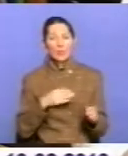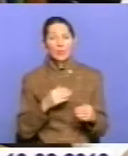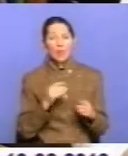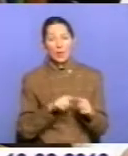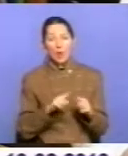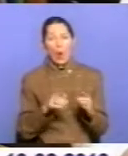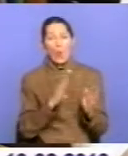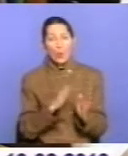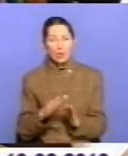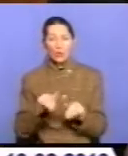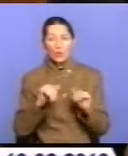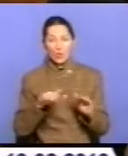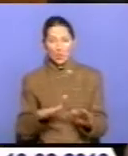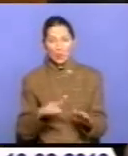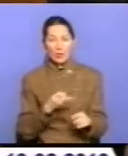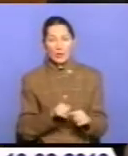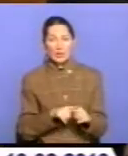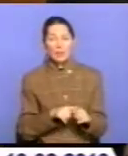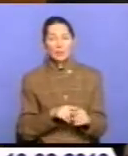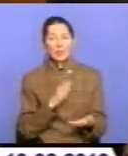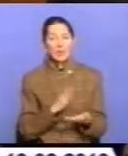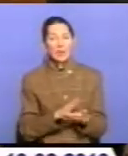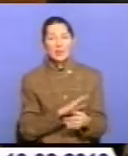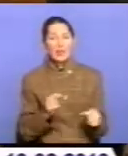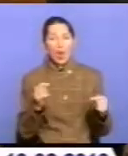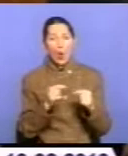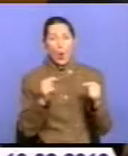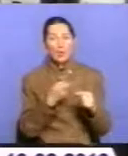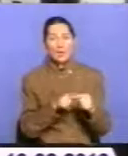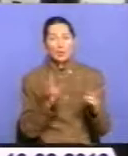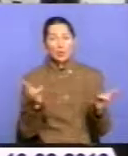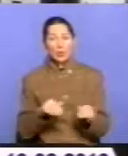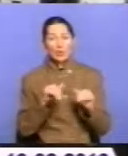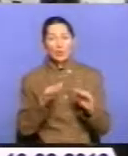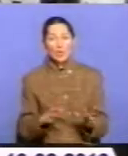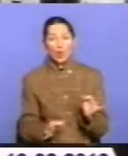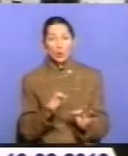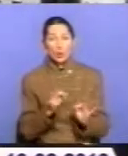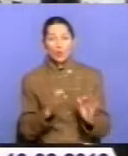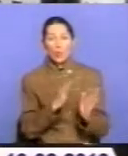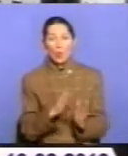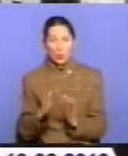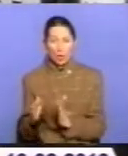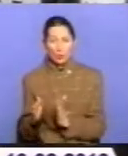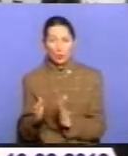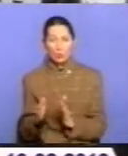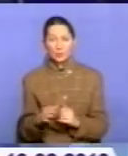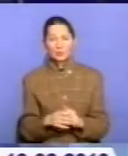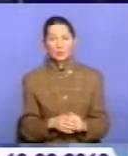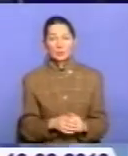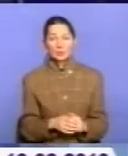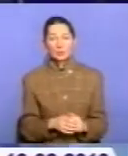порядку вирішуємо їх. Існують і неузгодження, які потребують вирішення у судовому порядку.